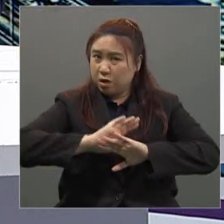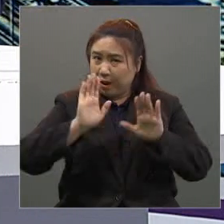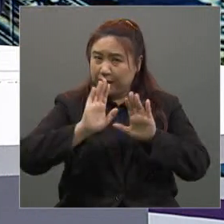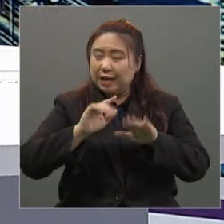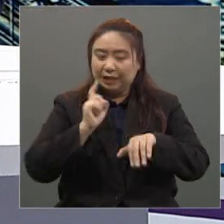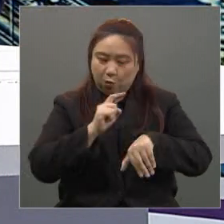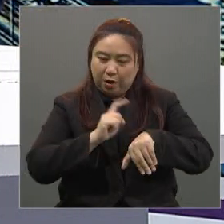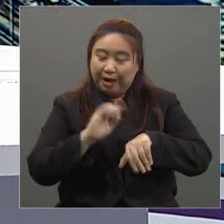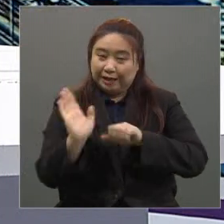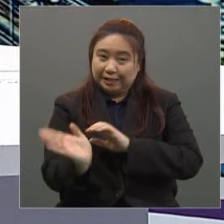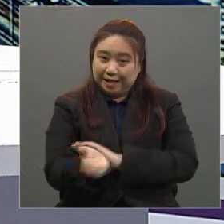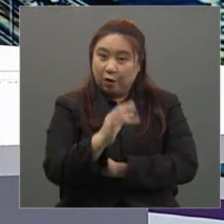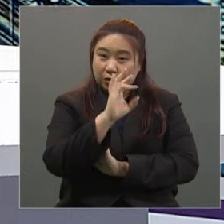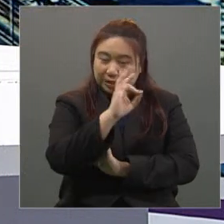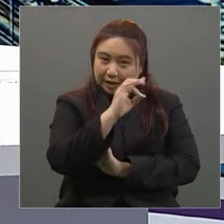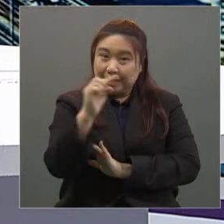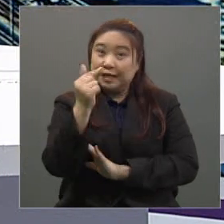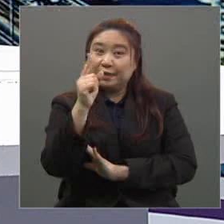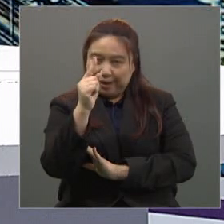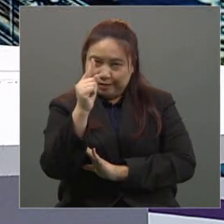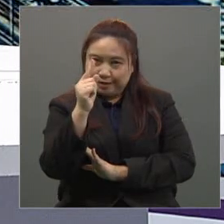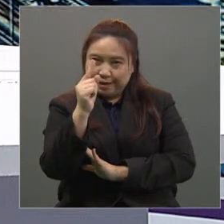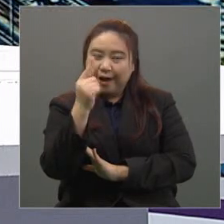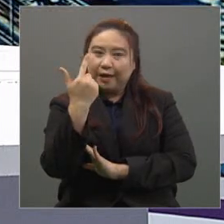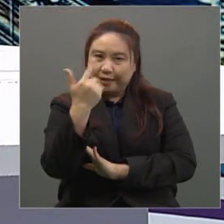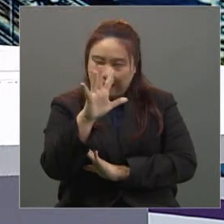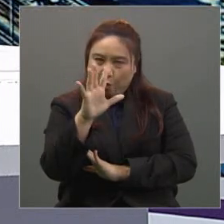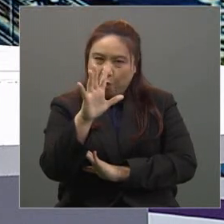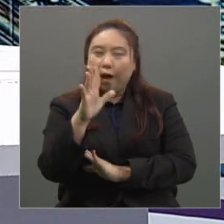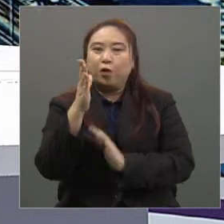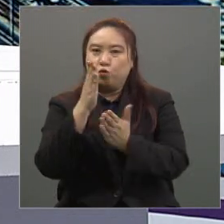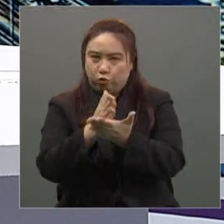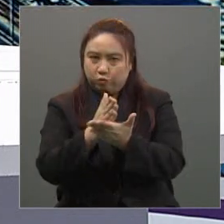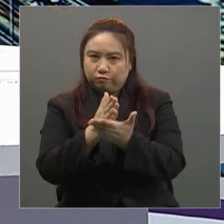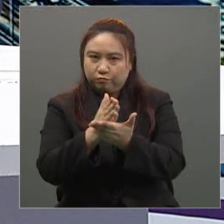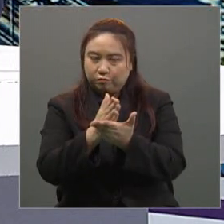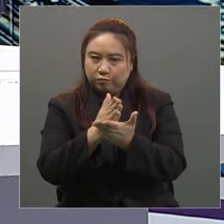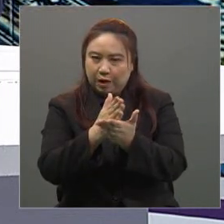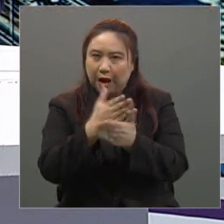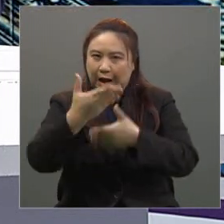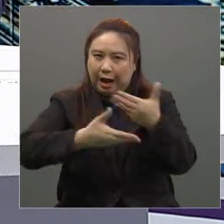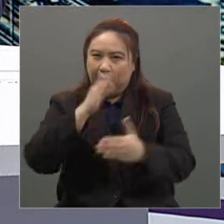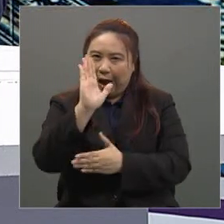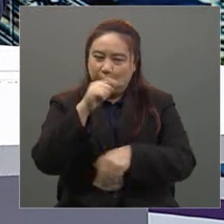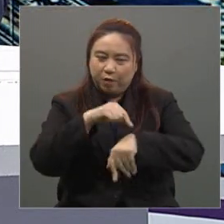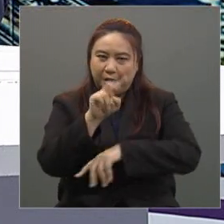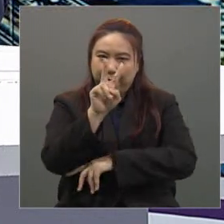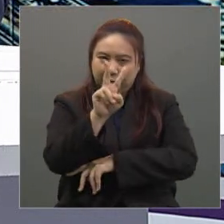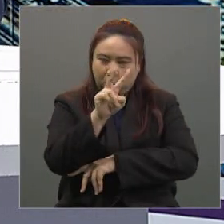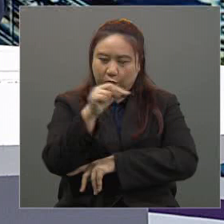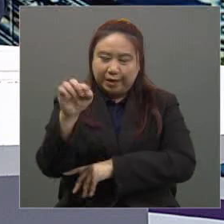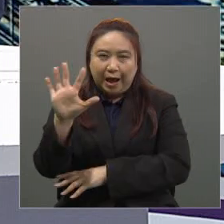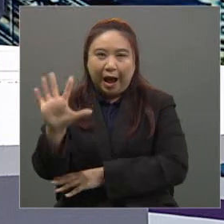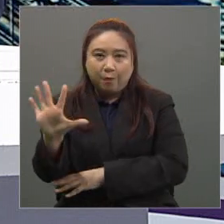ถึง 11:00นถูกมั้ยแล้วก็จะวักช่วงในการที่จะเว้นห้ามขายเลยเนี่ยห้ามขายในช่วงของ 14:00นถึง 17:00